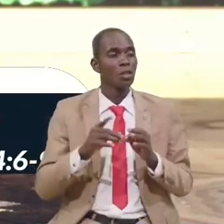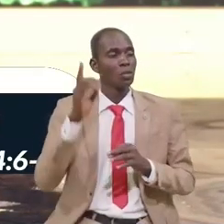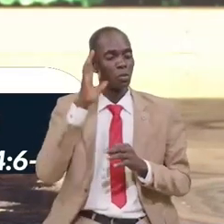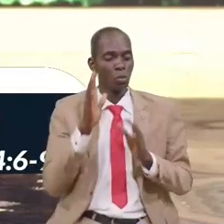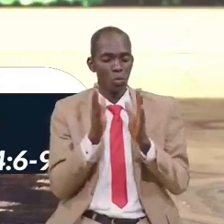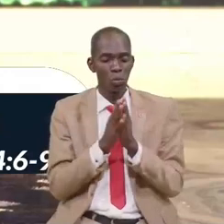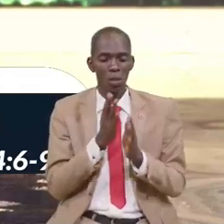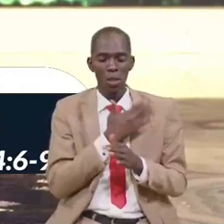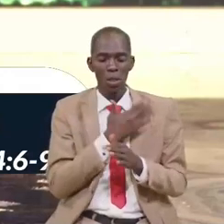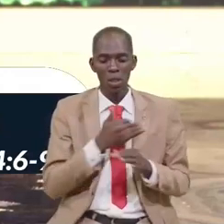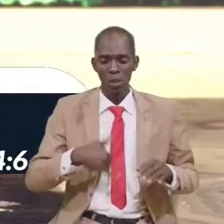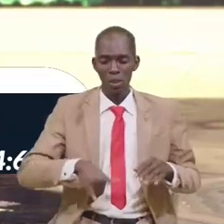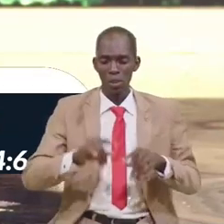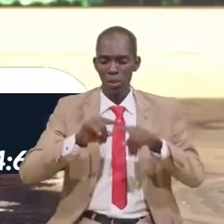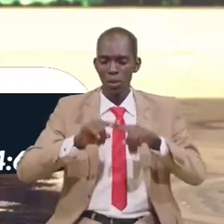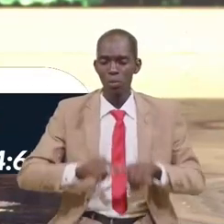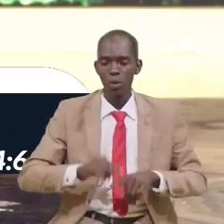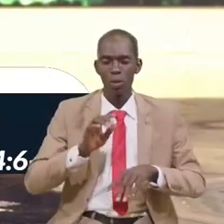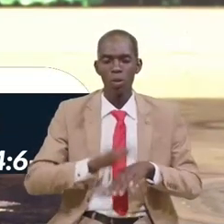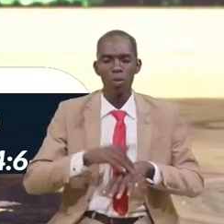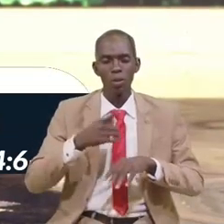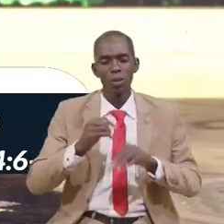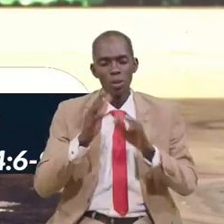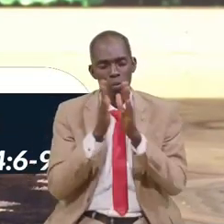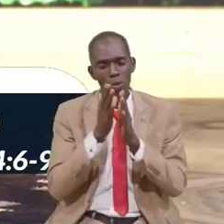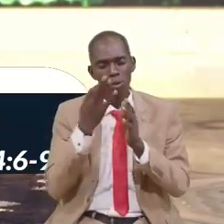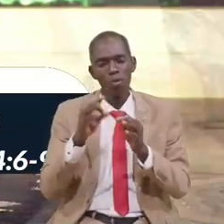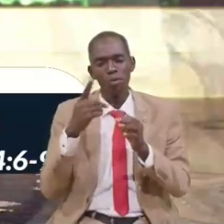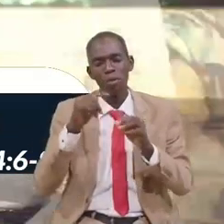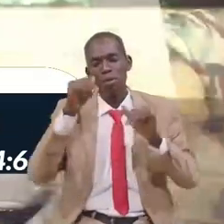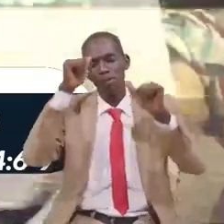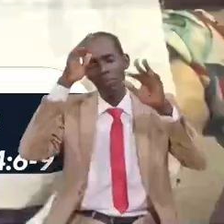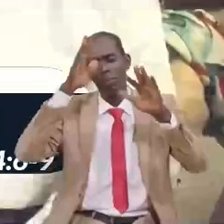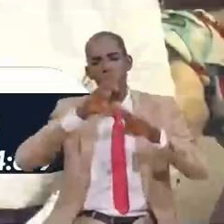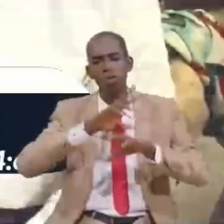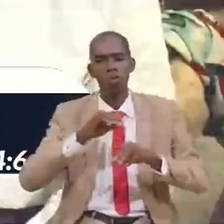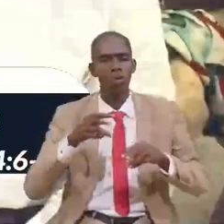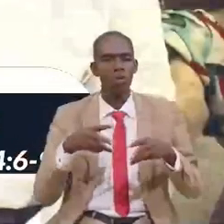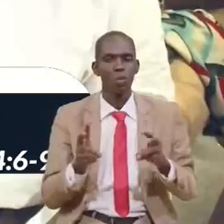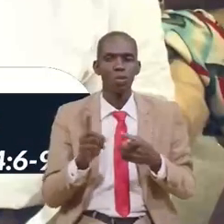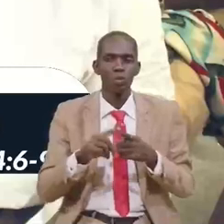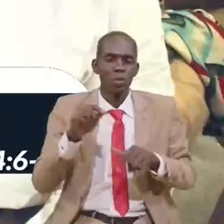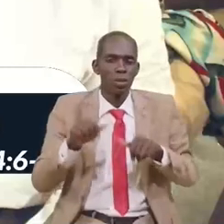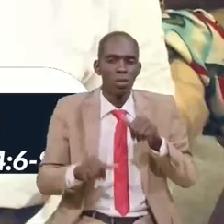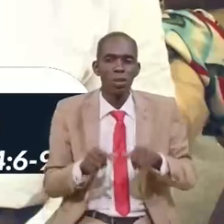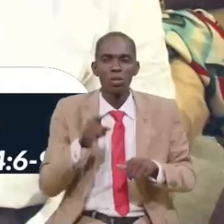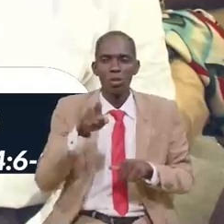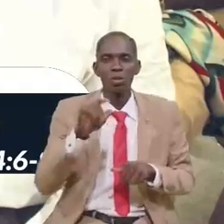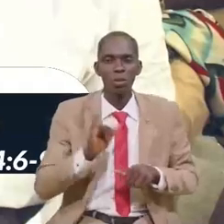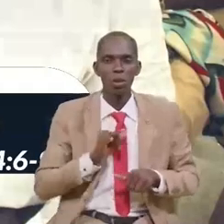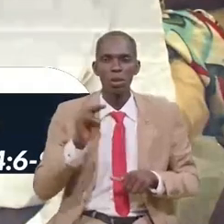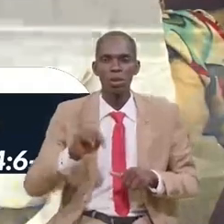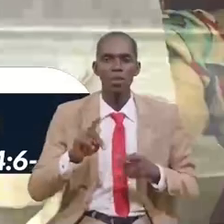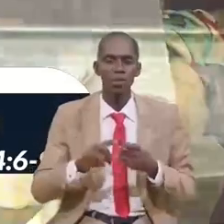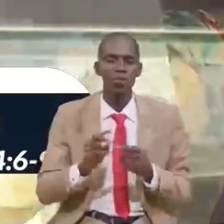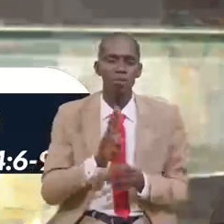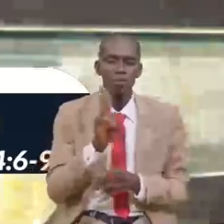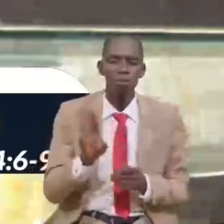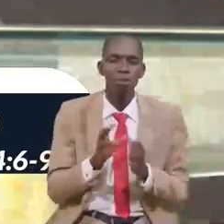et dépendait de la puissance du Père, sans doute, vous et moi, nous devons passer le temps en